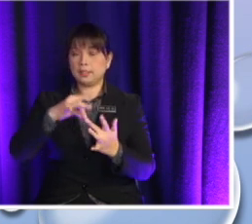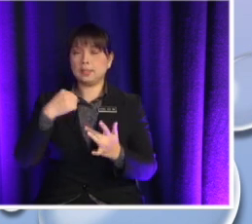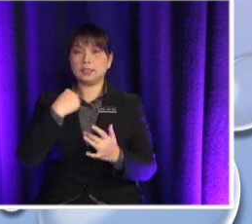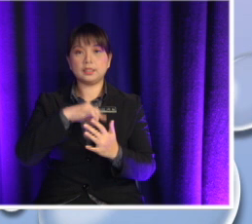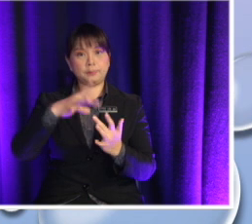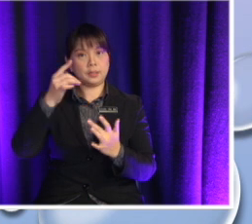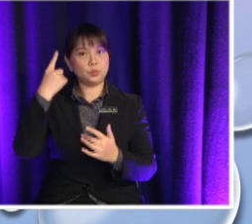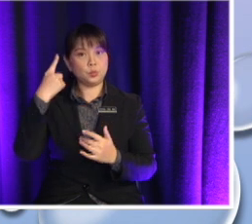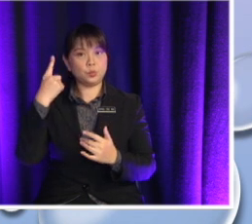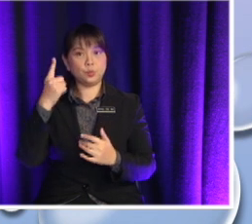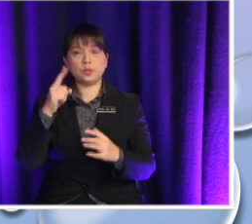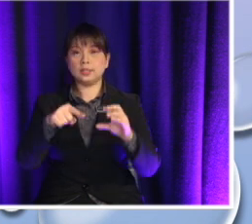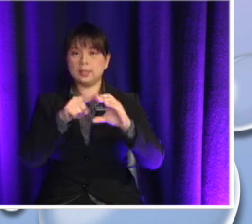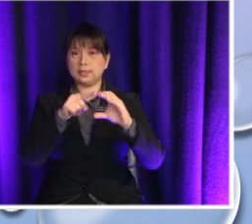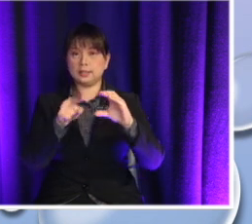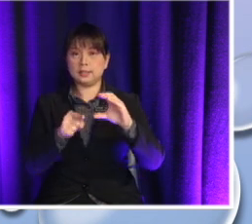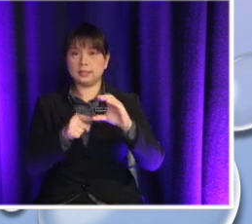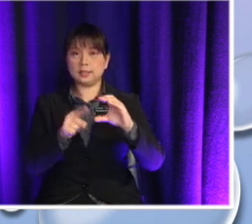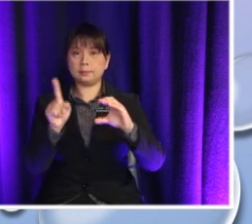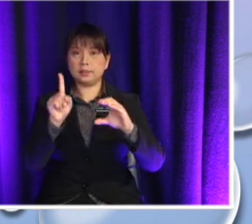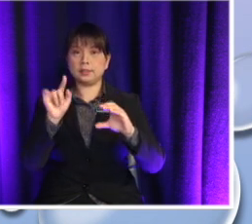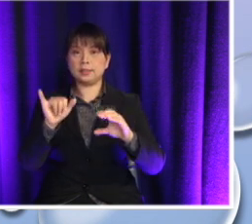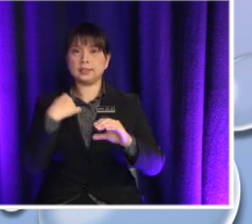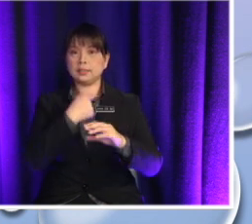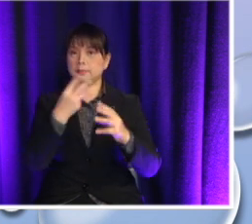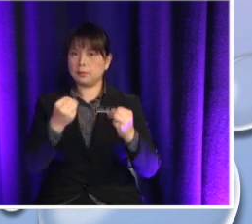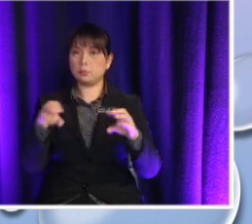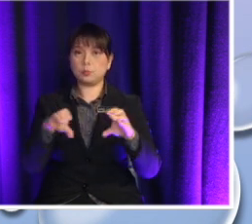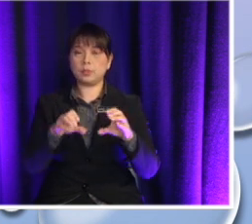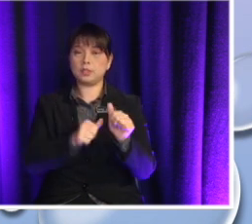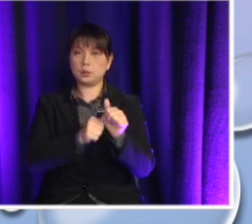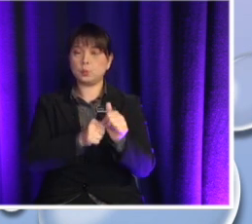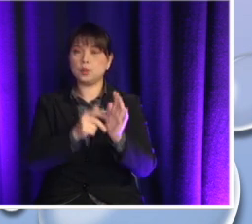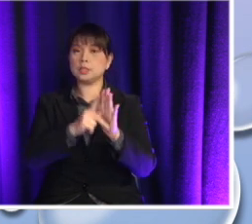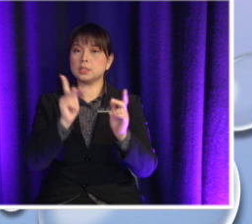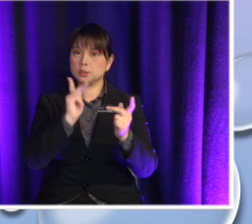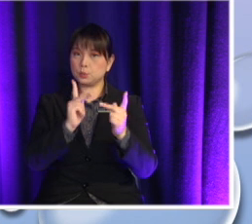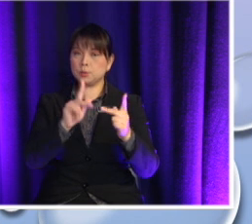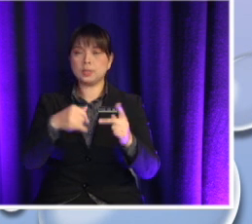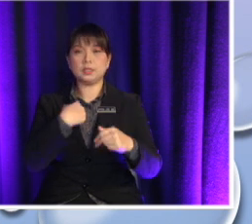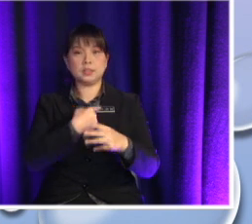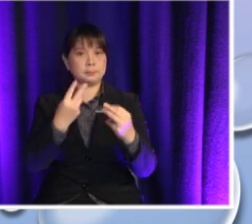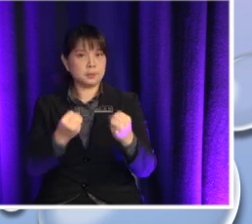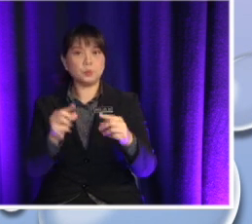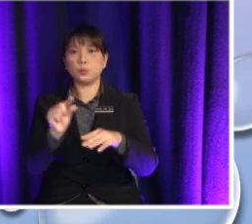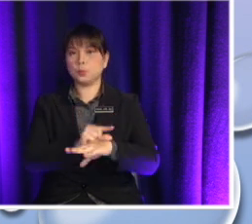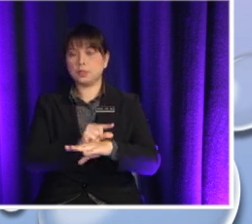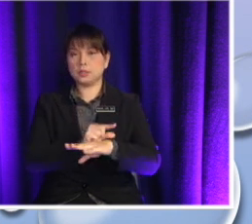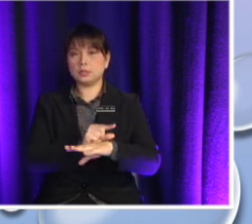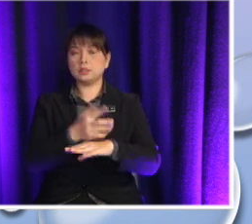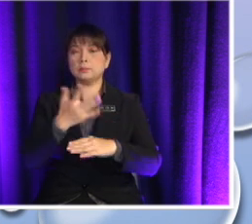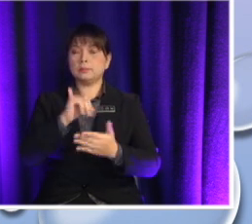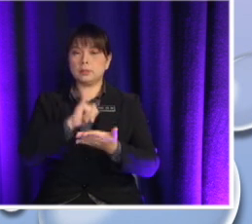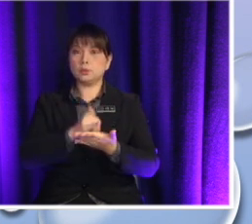pilih dulu litar mana yang kita nak buat mengikut kesesuaian yang kita nak gunakan. Okay. Yang